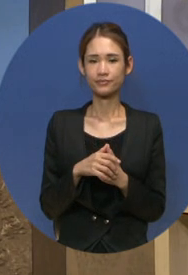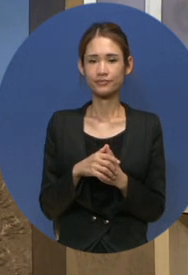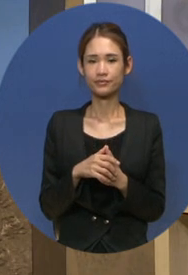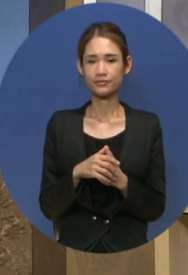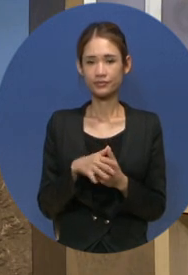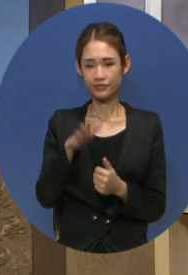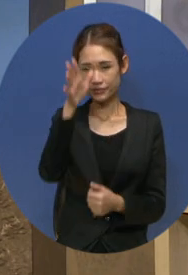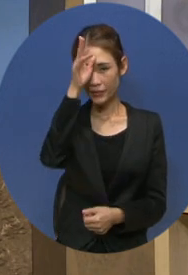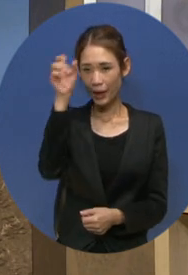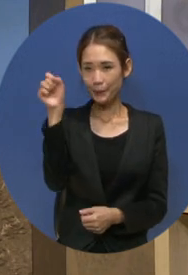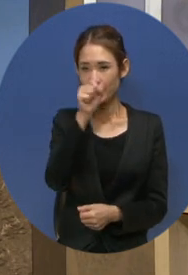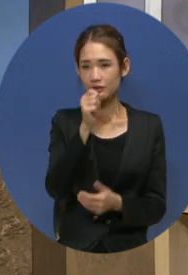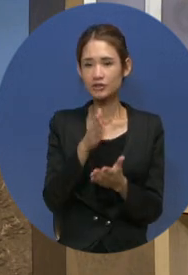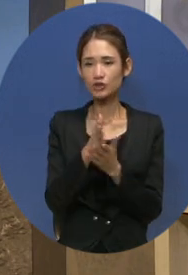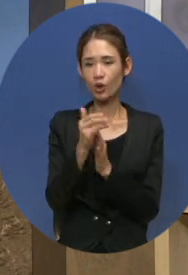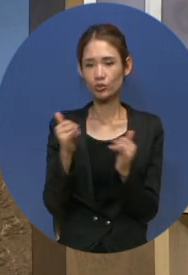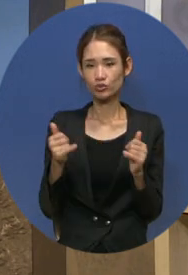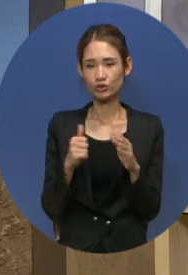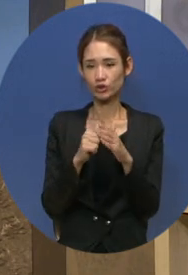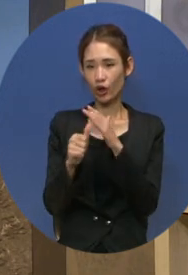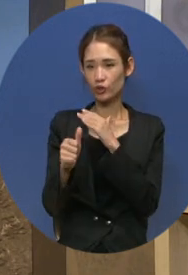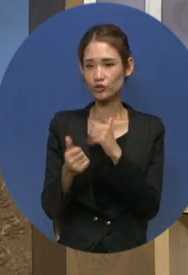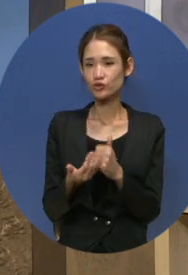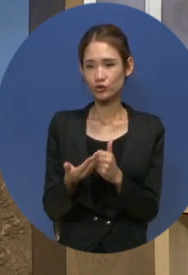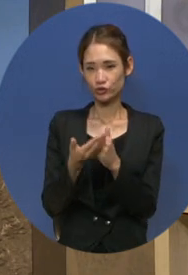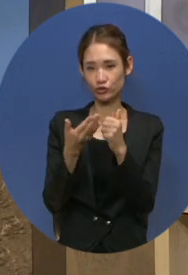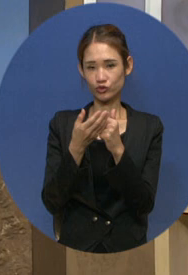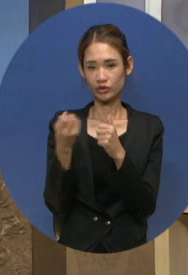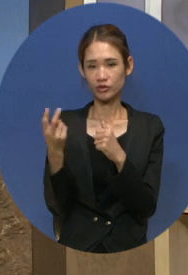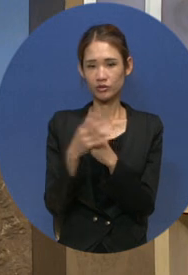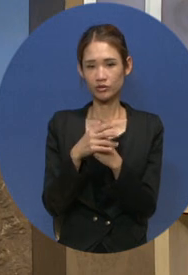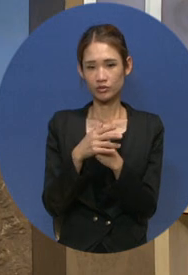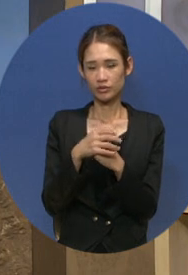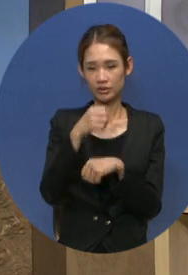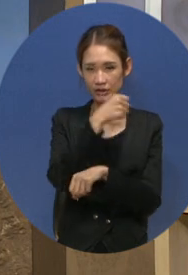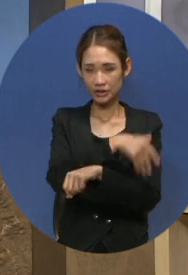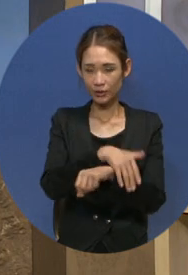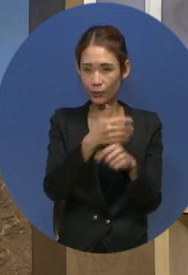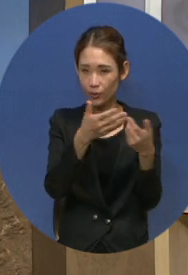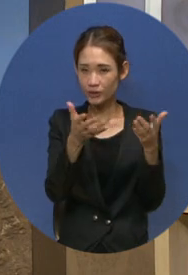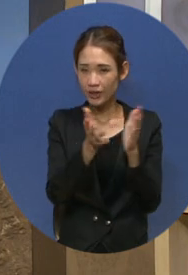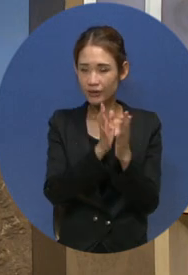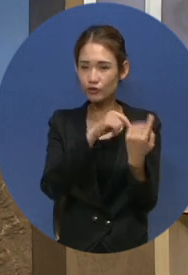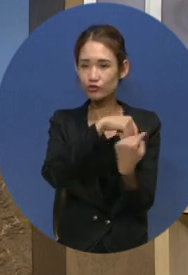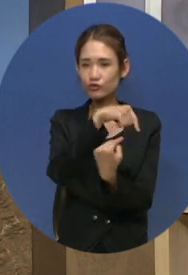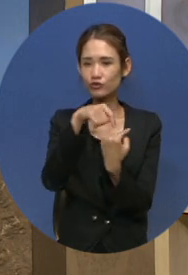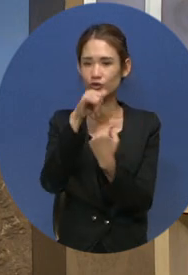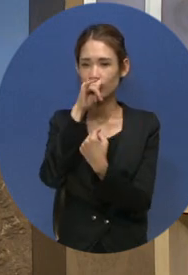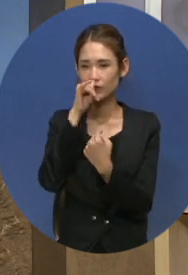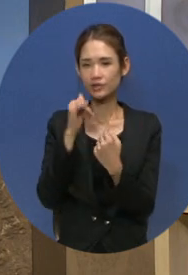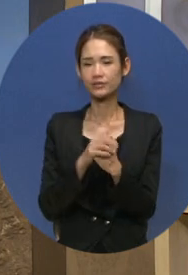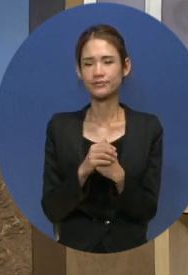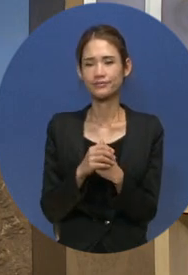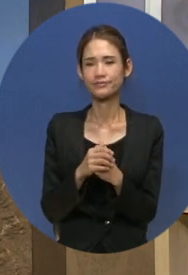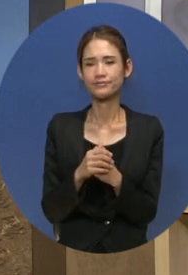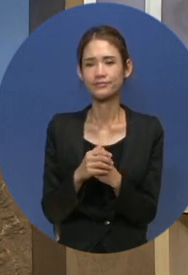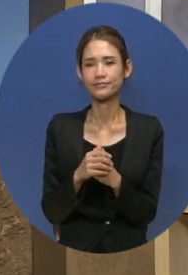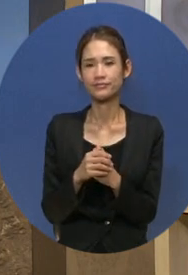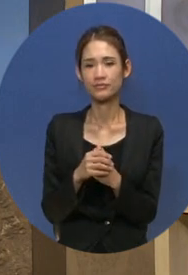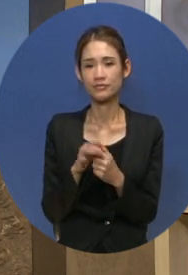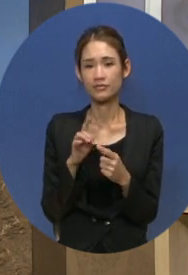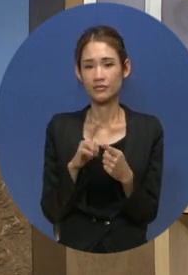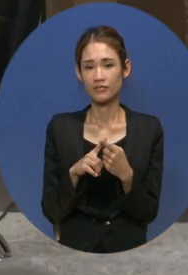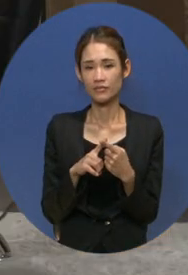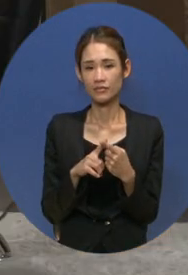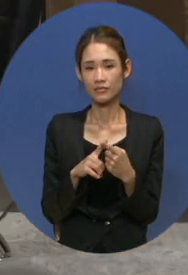이 배드민턴 전문 선수 육성뿐 아니라 배드민턴 스포츠단도 운영하고 계신다고 들었거든요. 이에